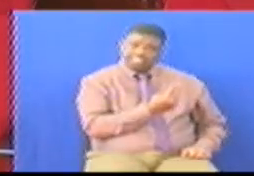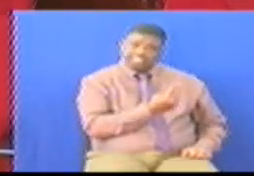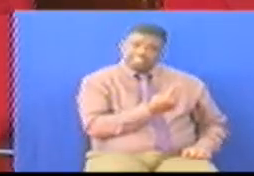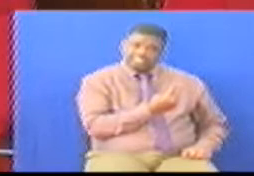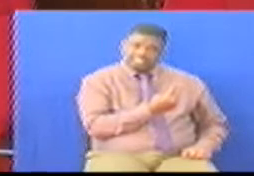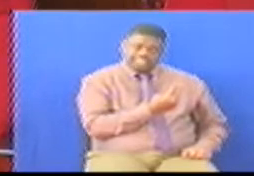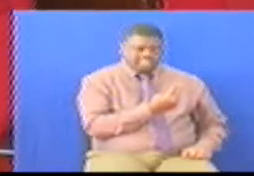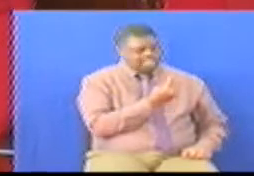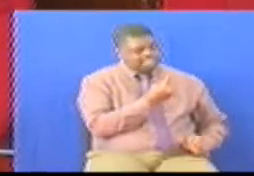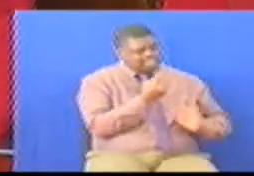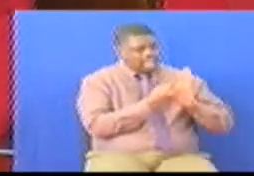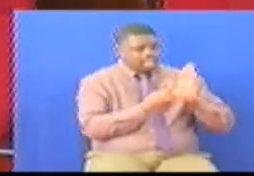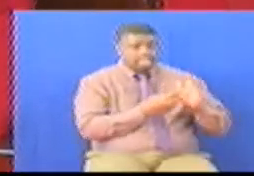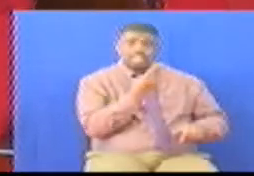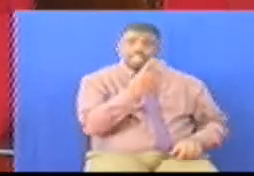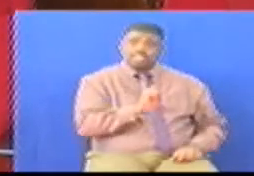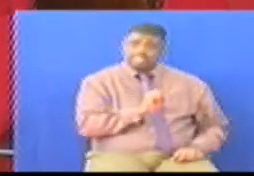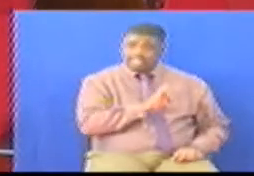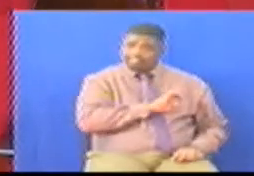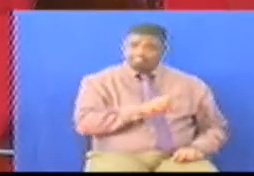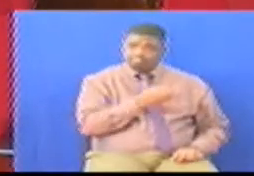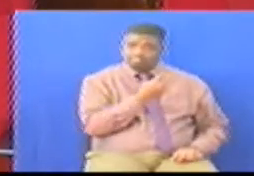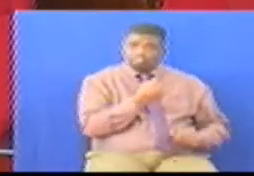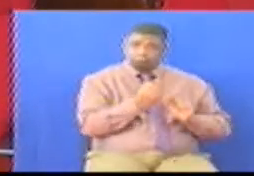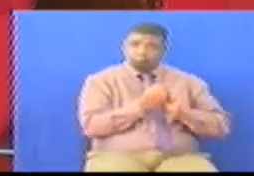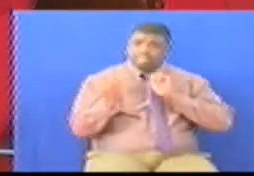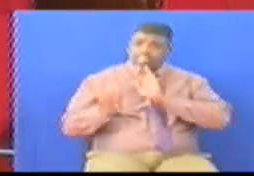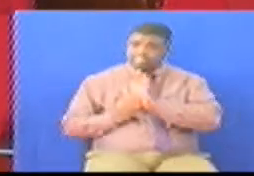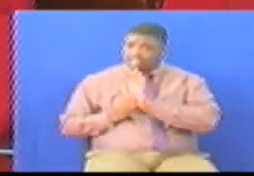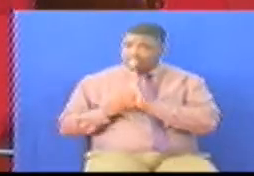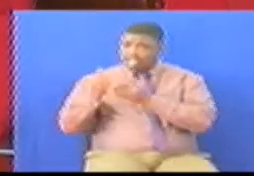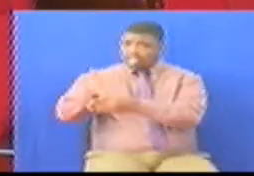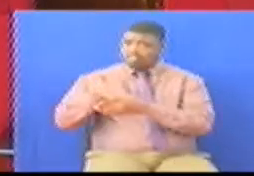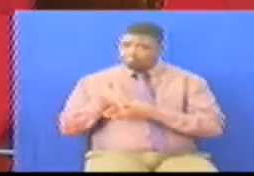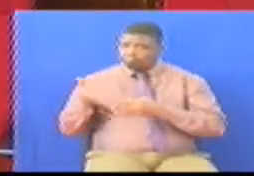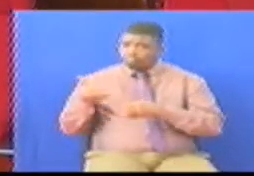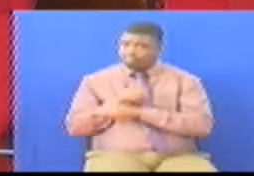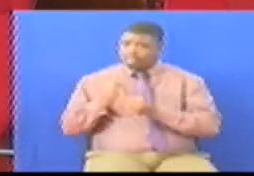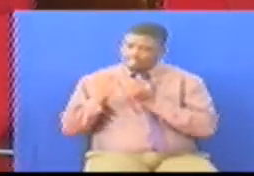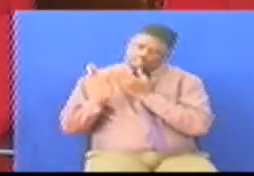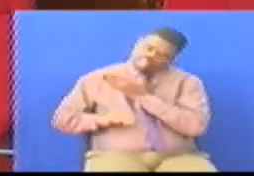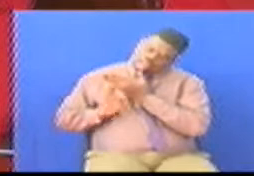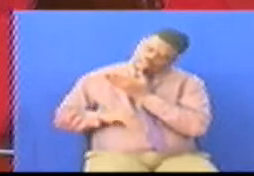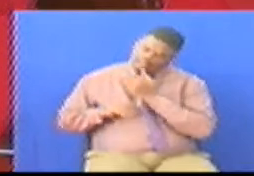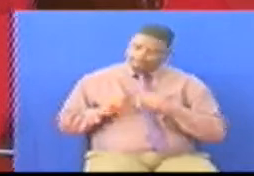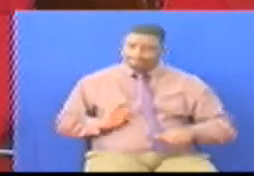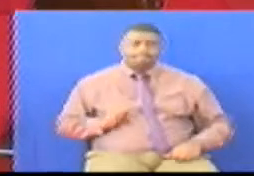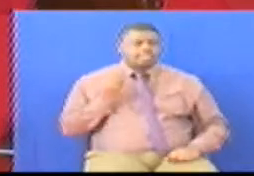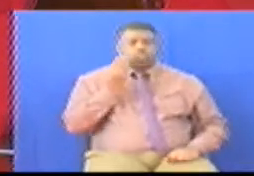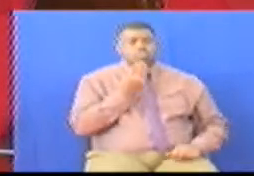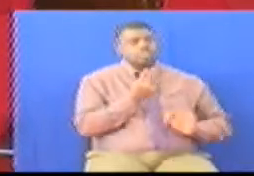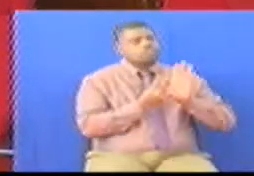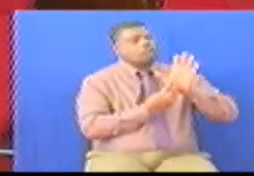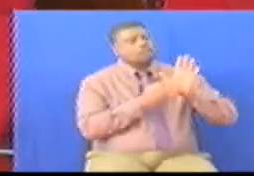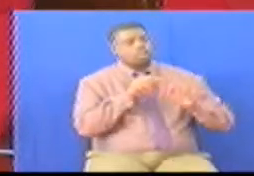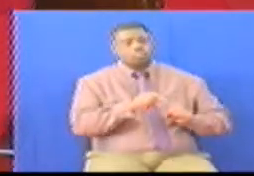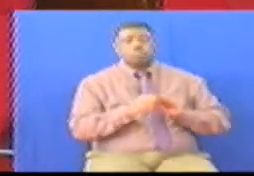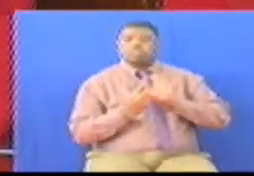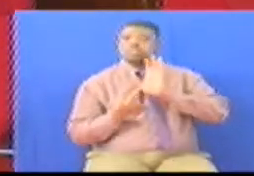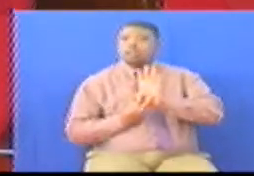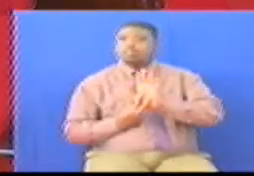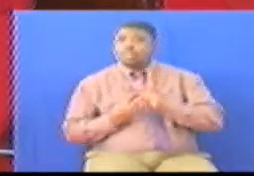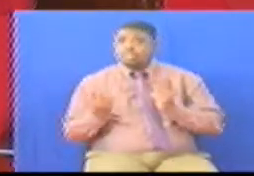Hadi kufikia tarehe 30 Juni 2019, kampuni ilikuwa imepata hasara ya jumla shilingi bilioni 8.87 sawa